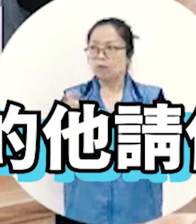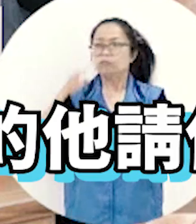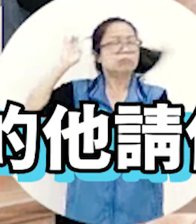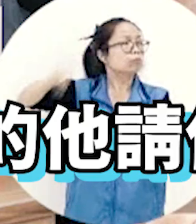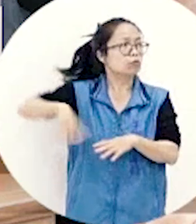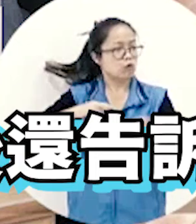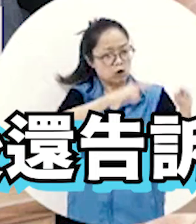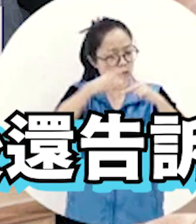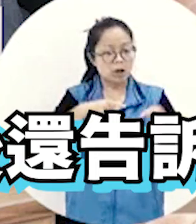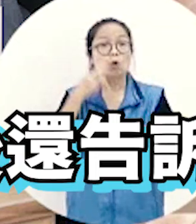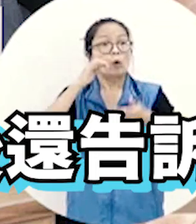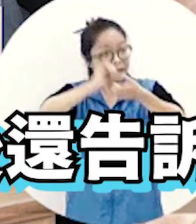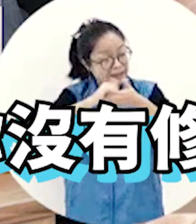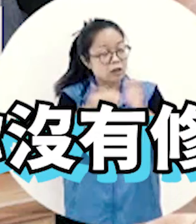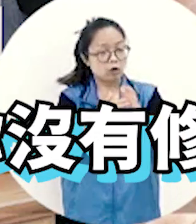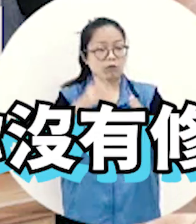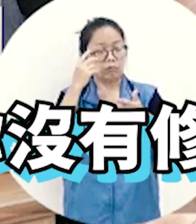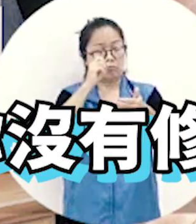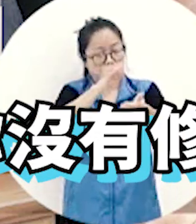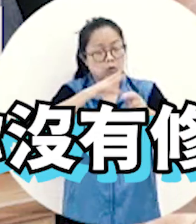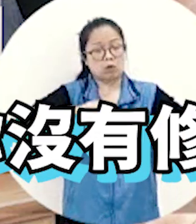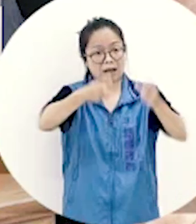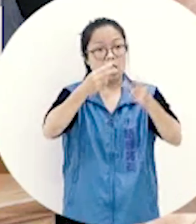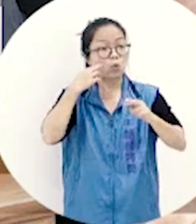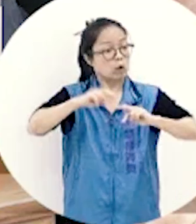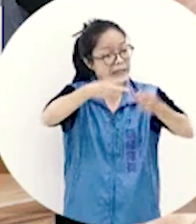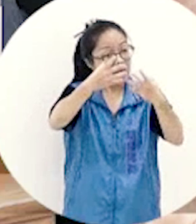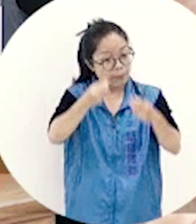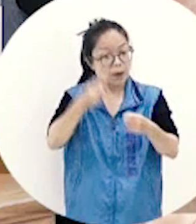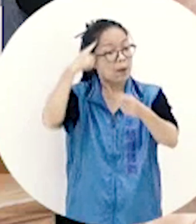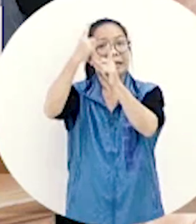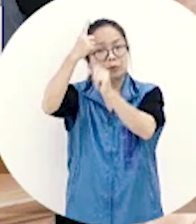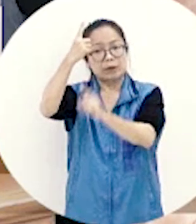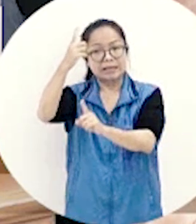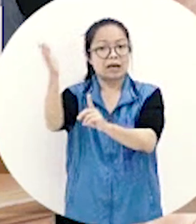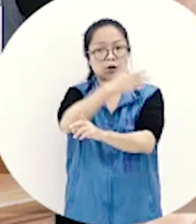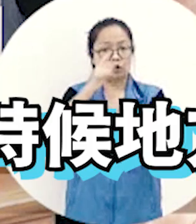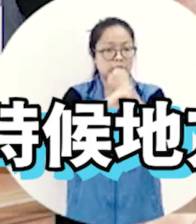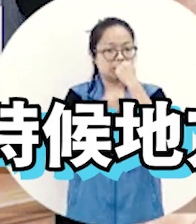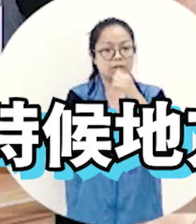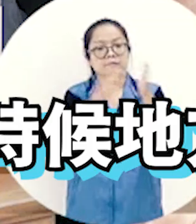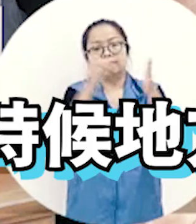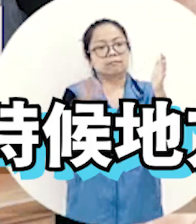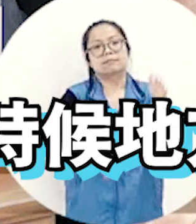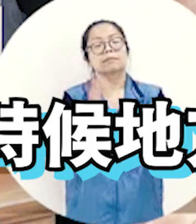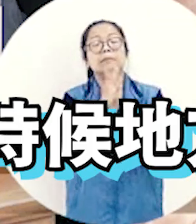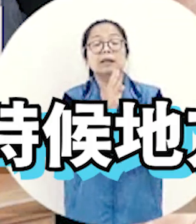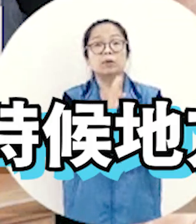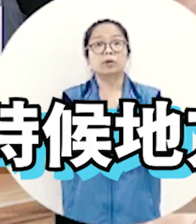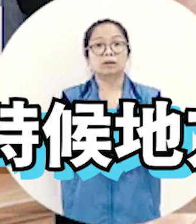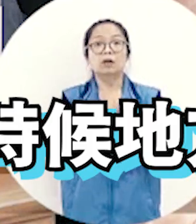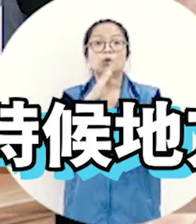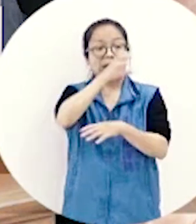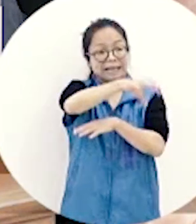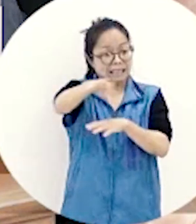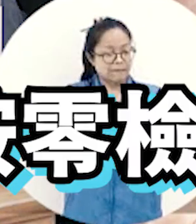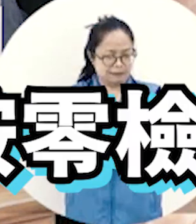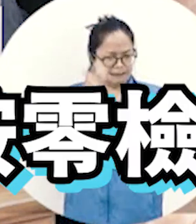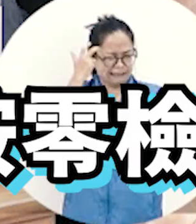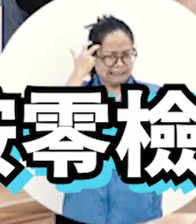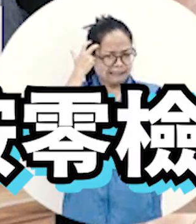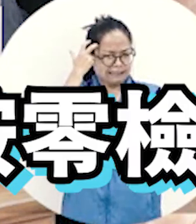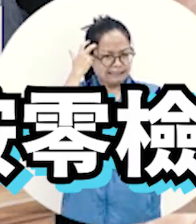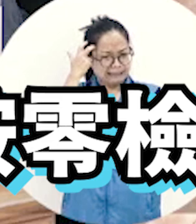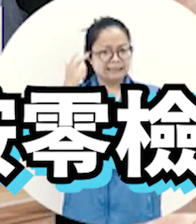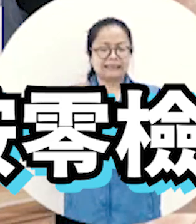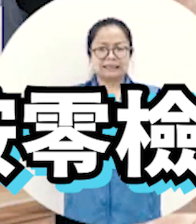请你修正，然后还告诉你说，如果你没有修正的话，明年1月1号就自动失效，也就是到时候地方如果坚持莱克多